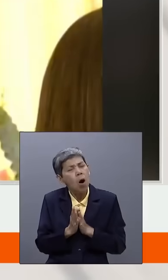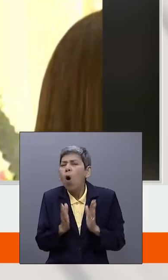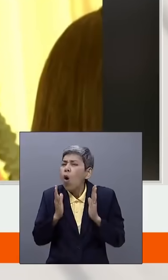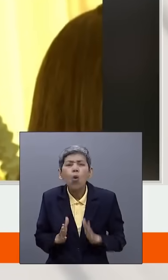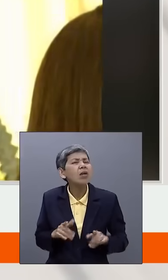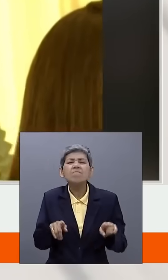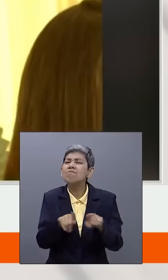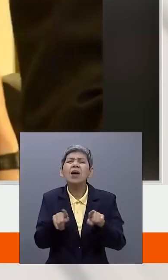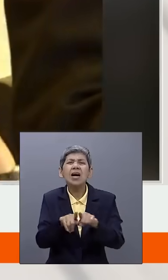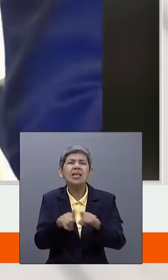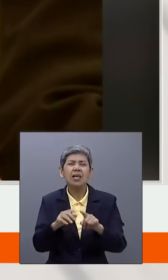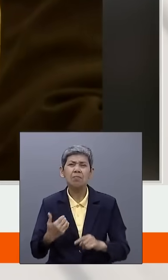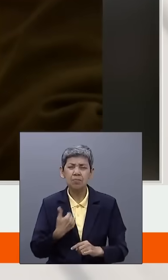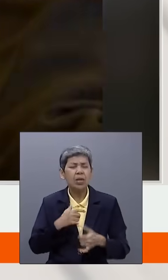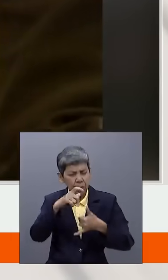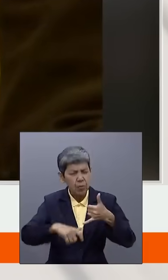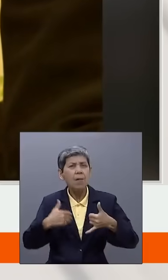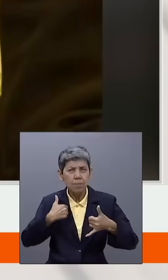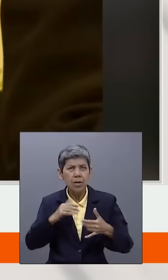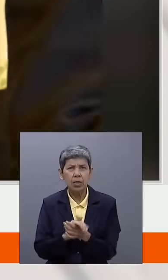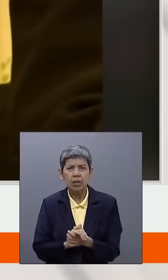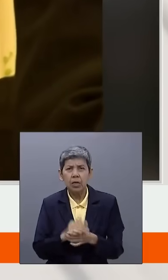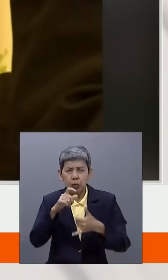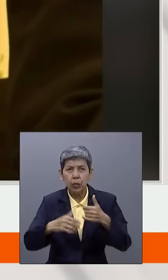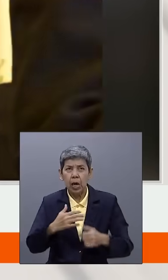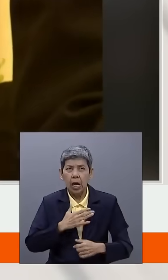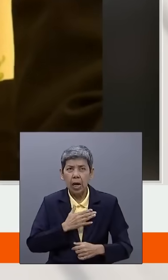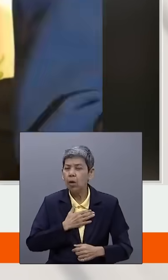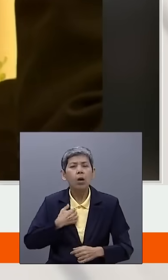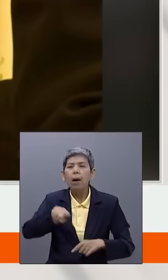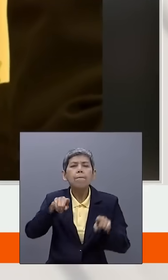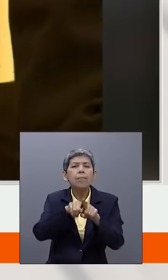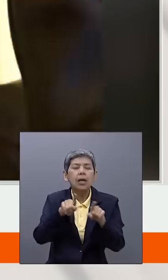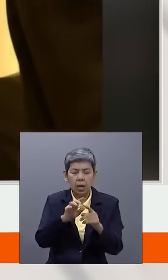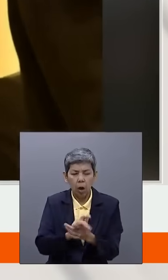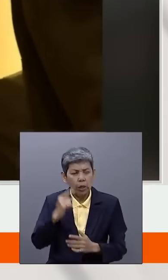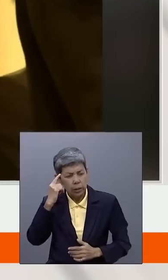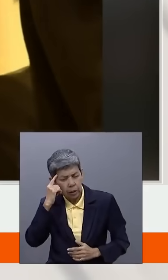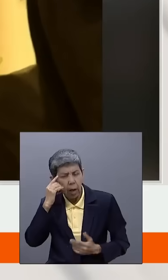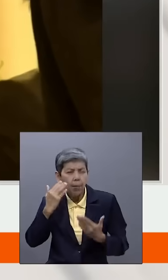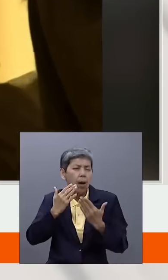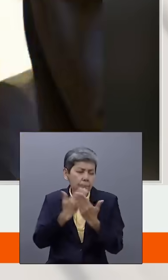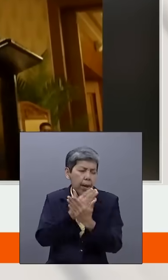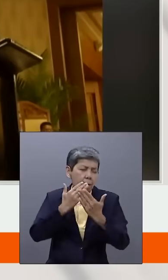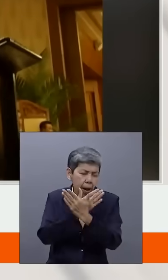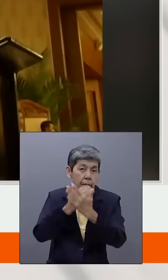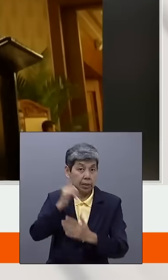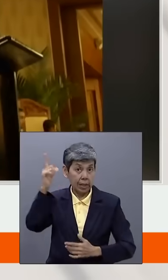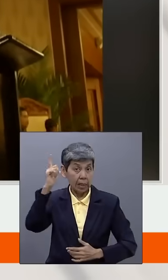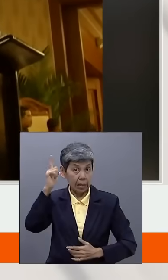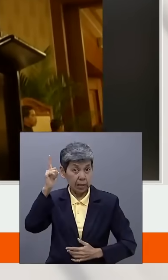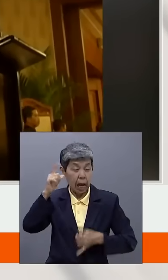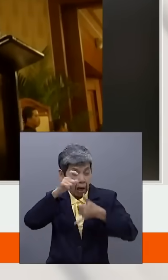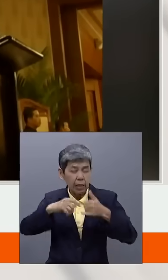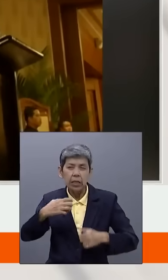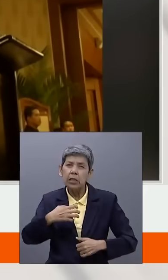ถ้าไม่ถอดบทเรียนความเป็นคนเนี่ยน่ากลัวนะครับเราจะไม่ต่างกับ AI ผมจริงคิดว่าวันนี้เนี่ยถ้าคุณทักษิณจะอย